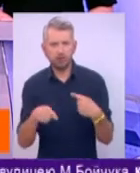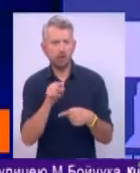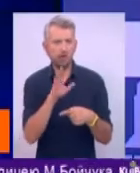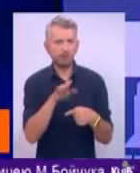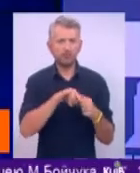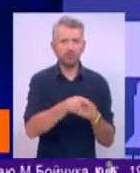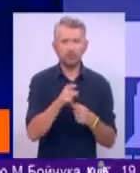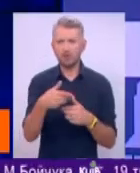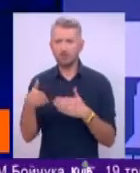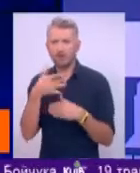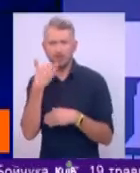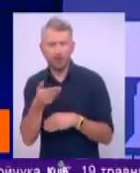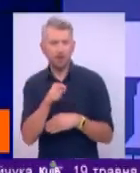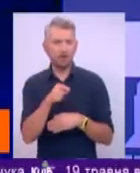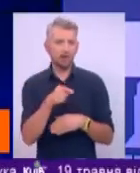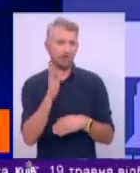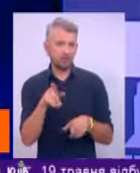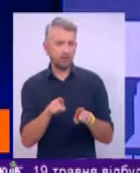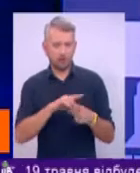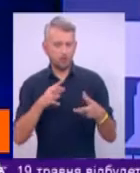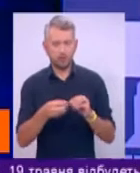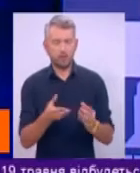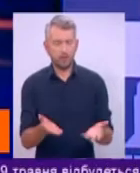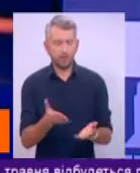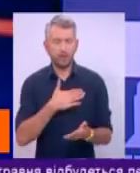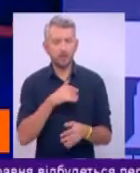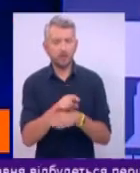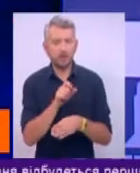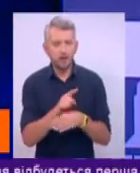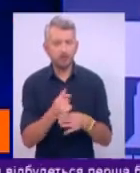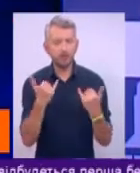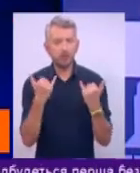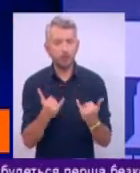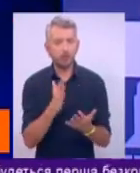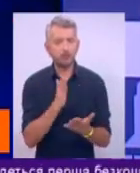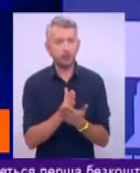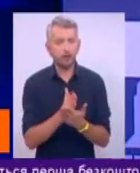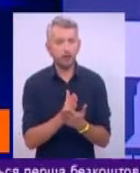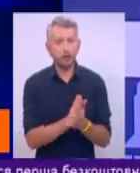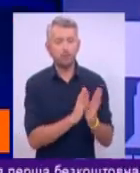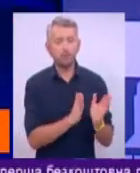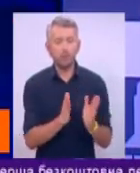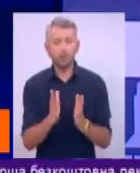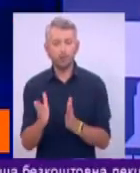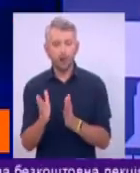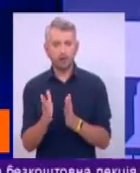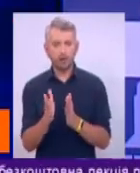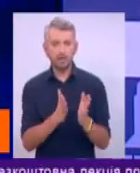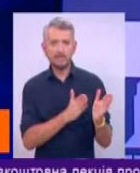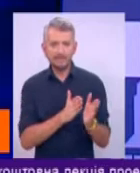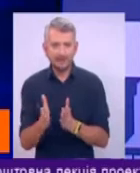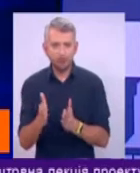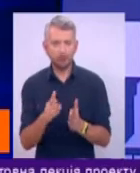не буде дверей, ми будемо мати те, що ми маємо. От наша задача на сьогодні стоїть впорядкувати систему